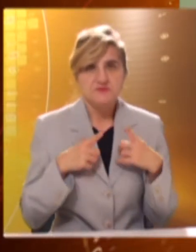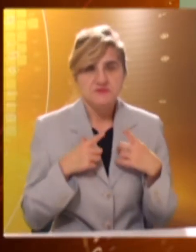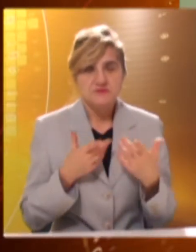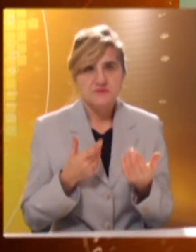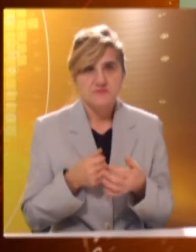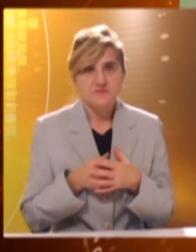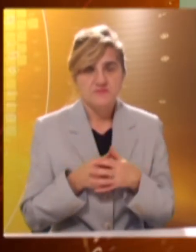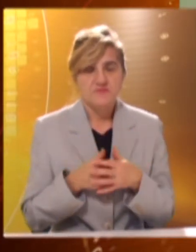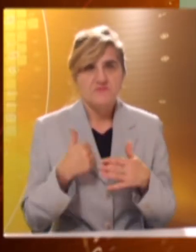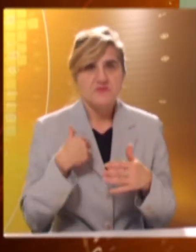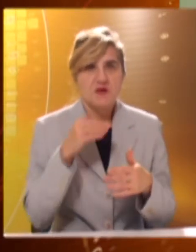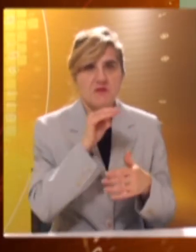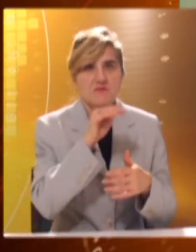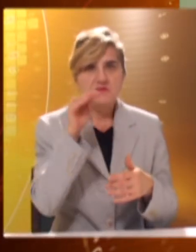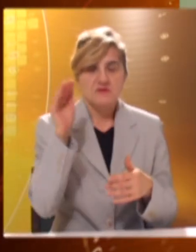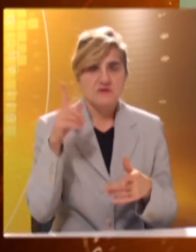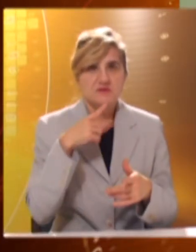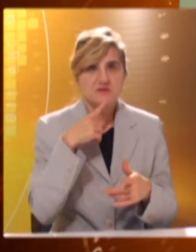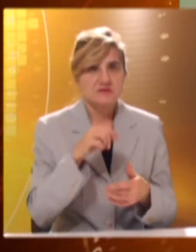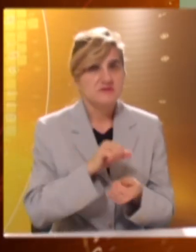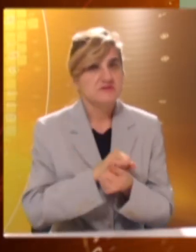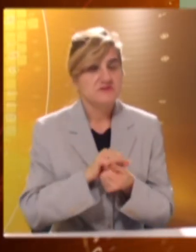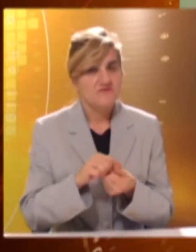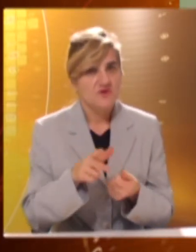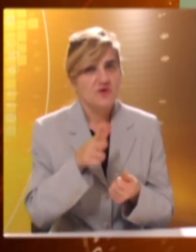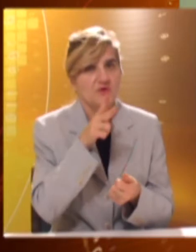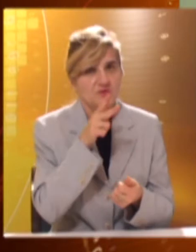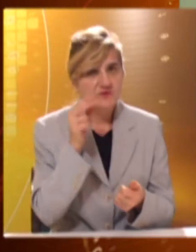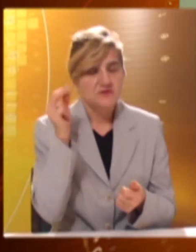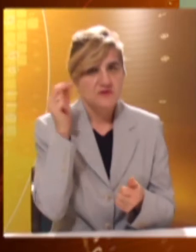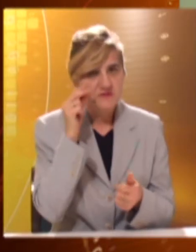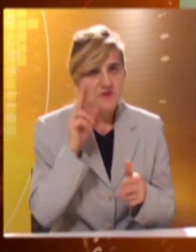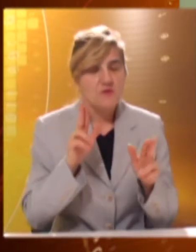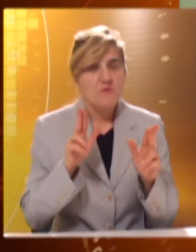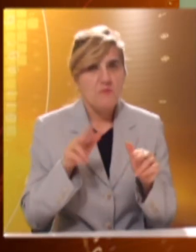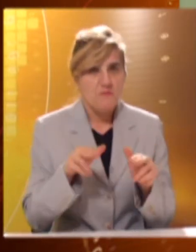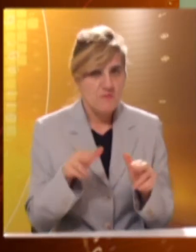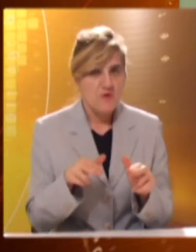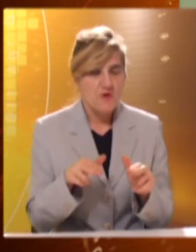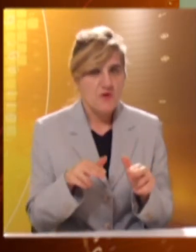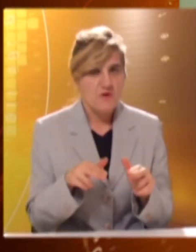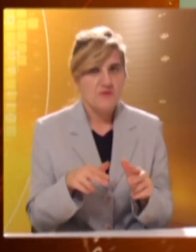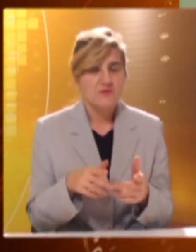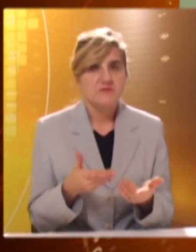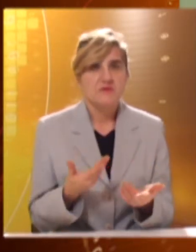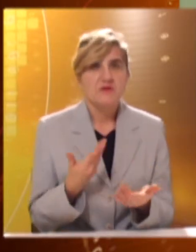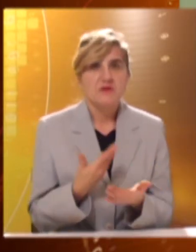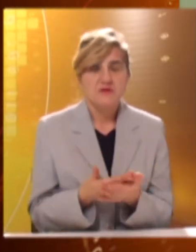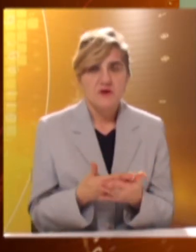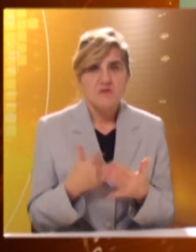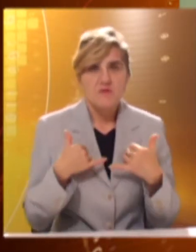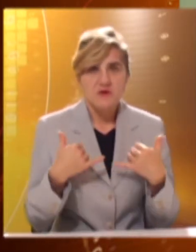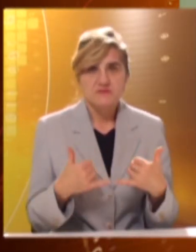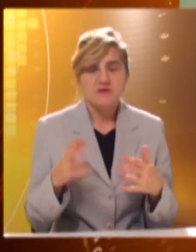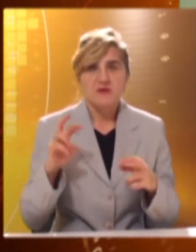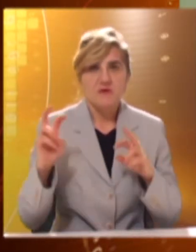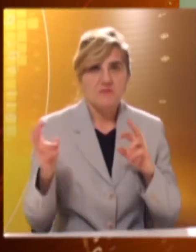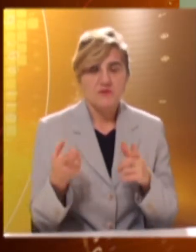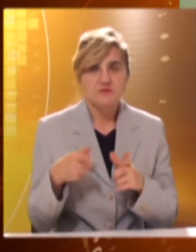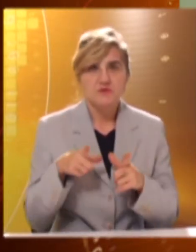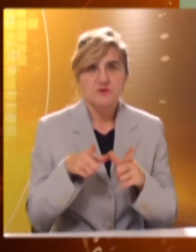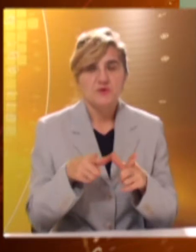bi im poslati poruku da ako želite nešto da naučite, naći ćete način. Ako ne želite, naći ćete razlog. Tako da vas ja pozivam da